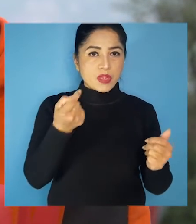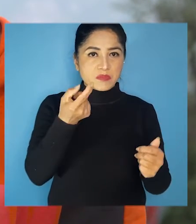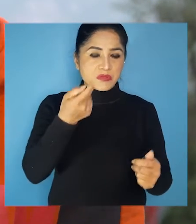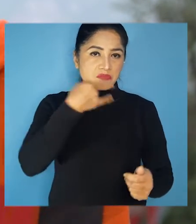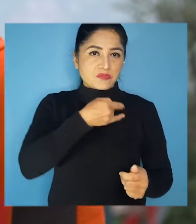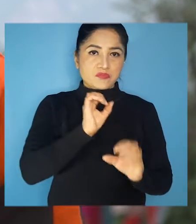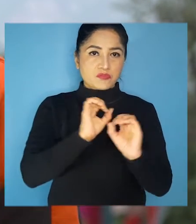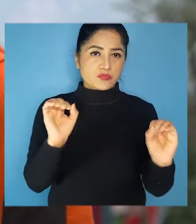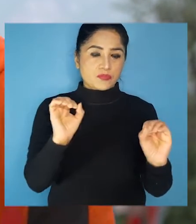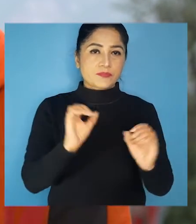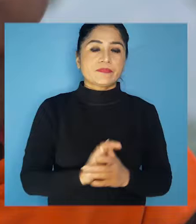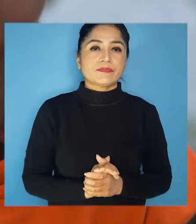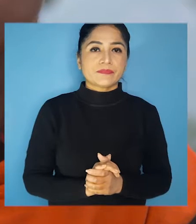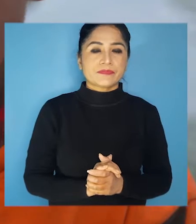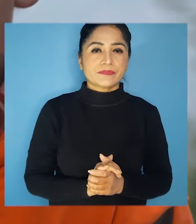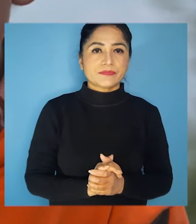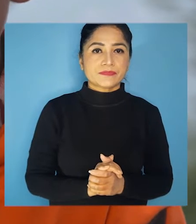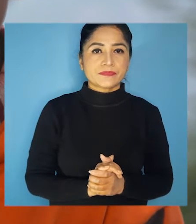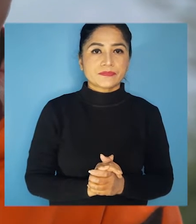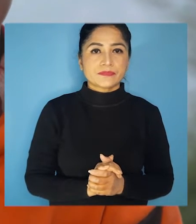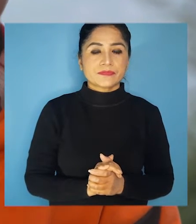पैसा कमाउनुहुन्न,